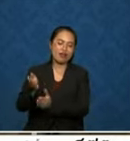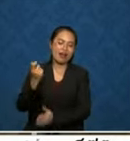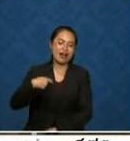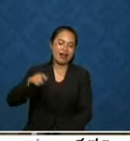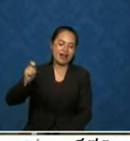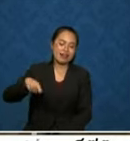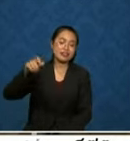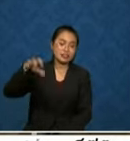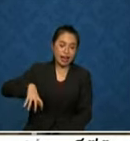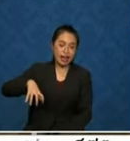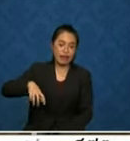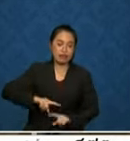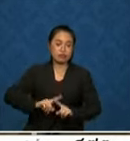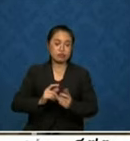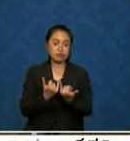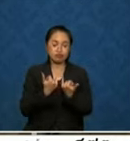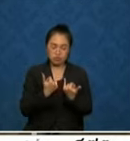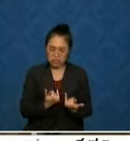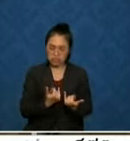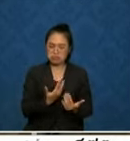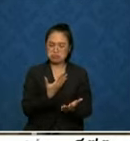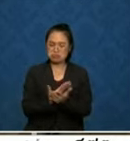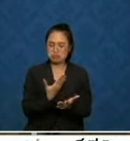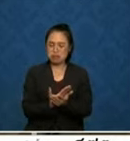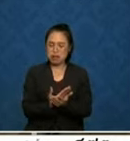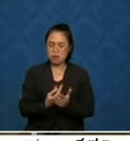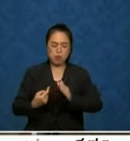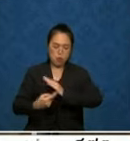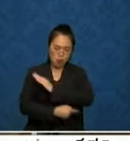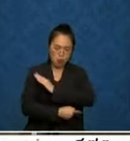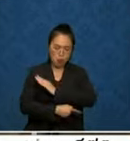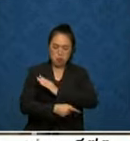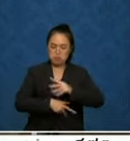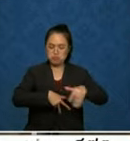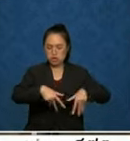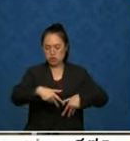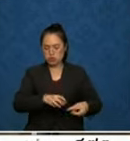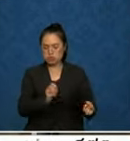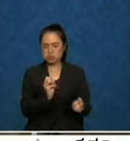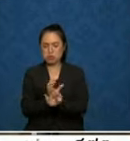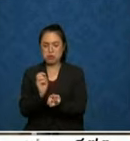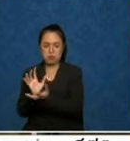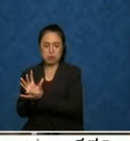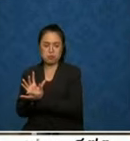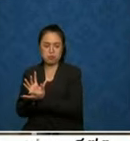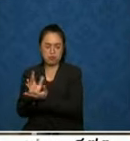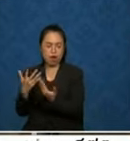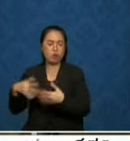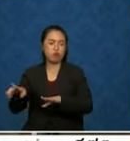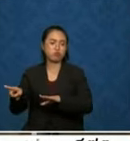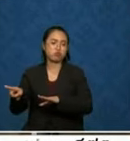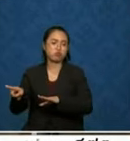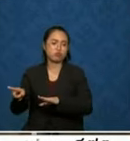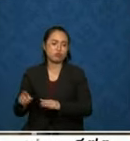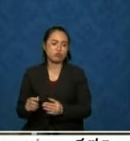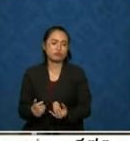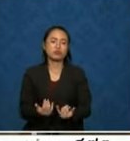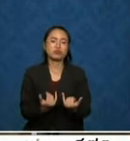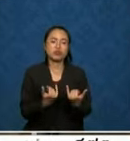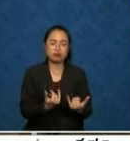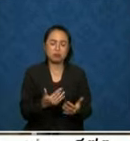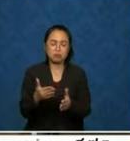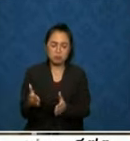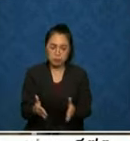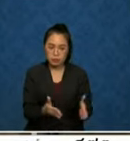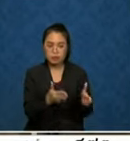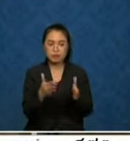แต่ณวันนี้ความเสียหายมันได้เกิดขึ้นกับพี่น้องประชาชนไปแล้วอย่างน้อยที่สุดกระบวนการ